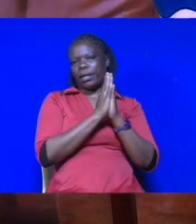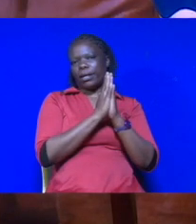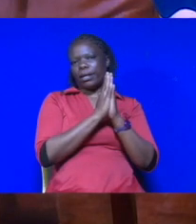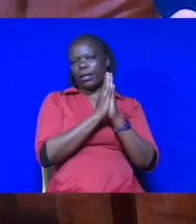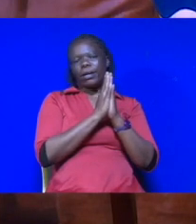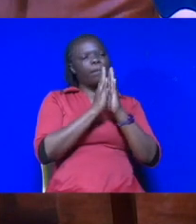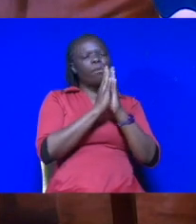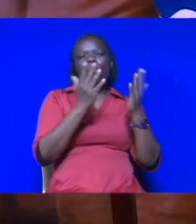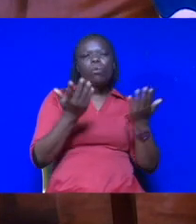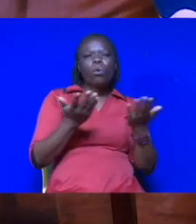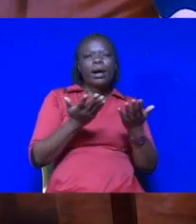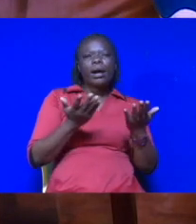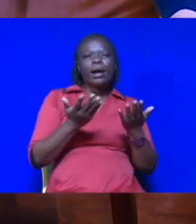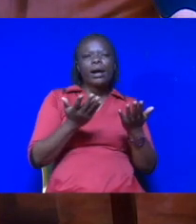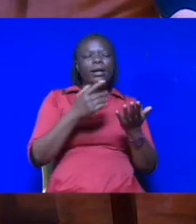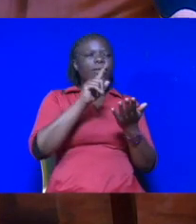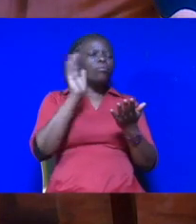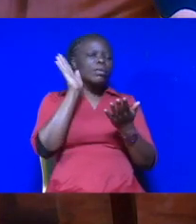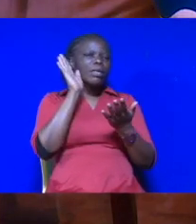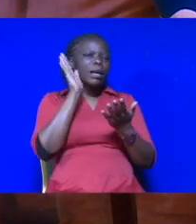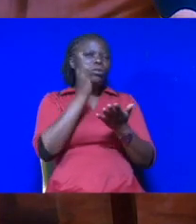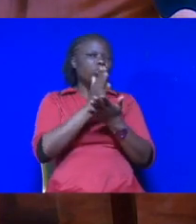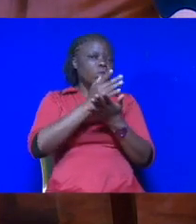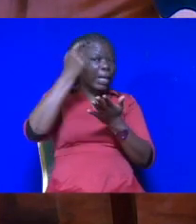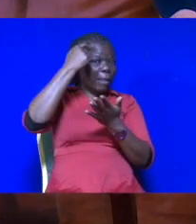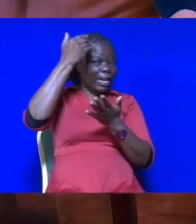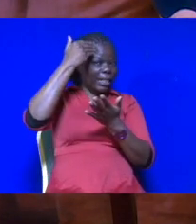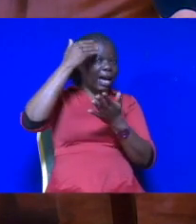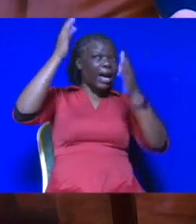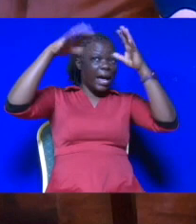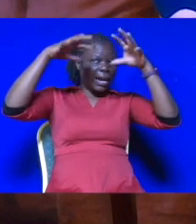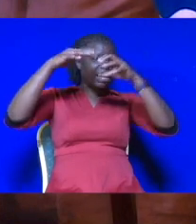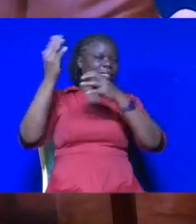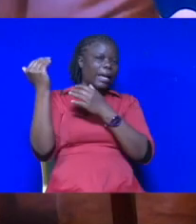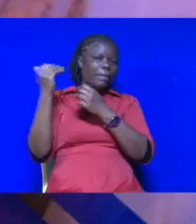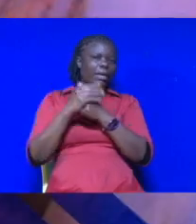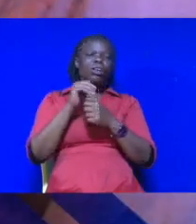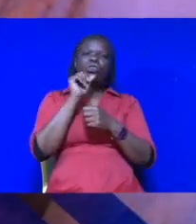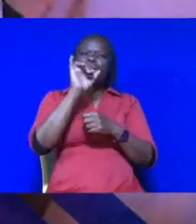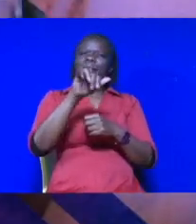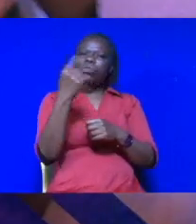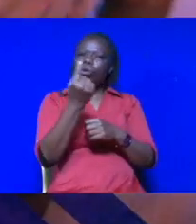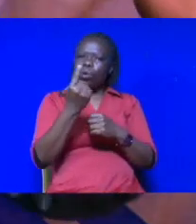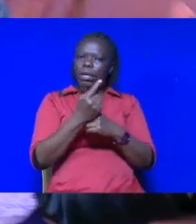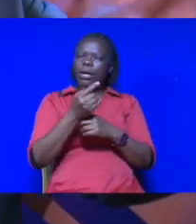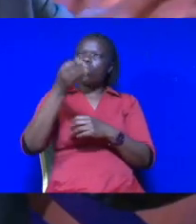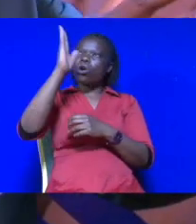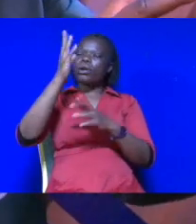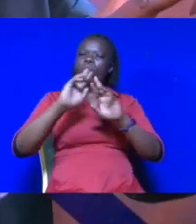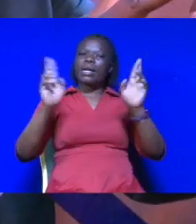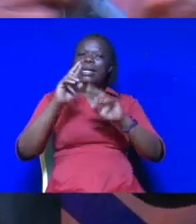Anaomba nini? Huko ameshasikia akilini mwake kwamba mvua itanyesha. Si hivyo tu, Mungu